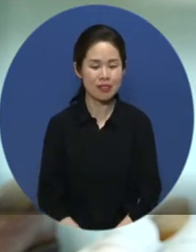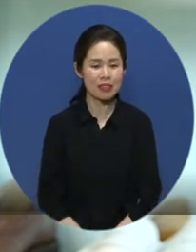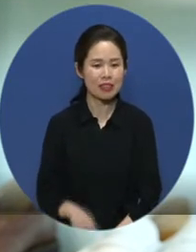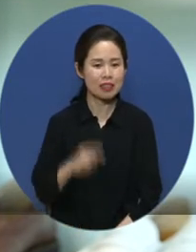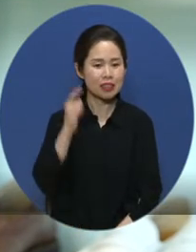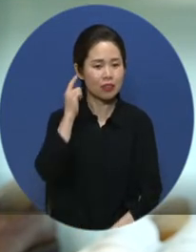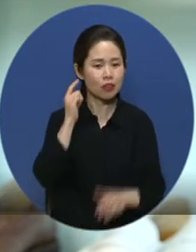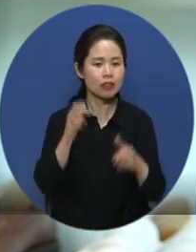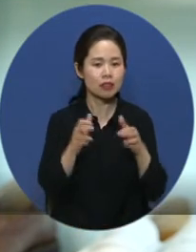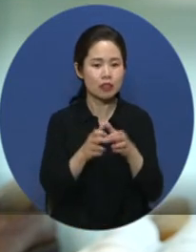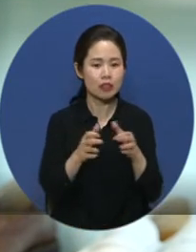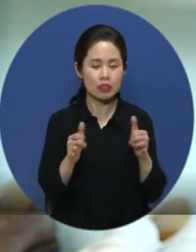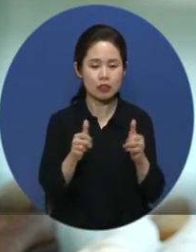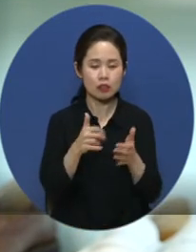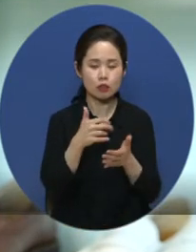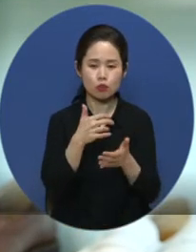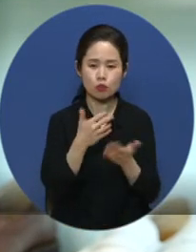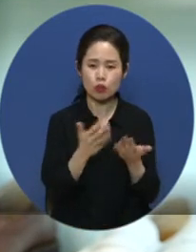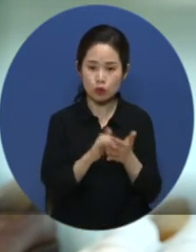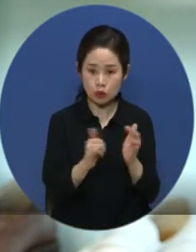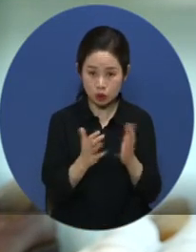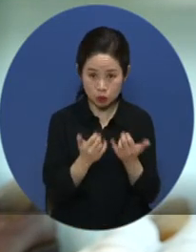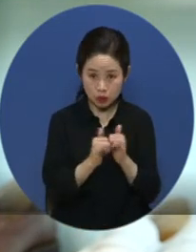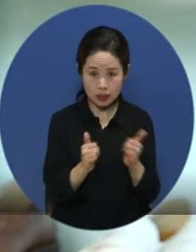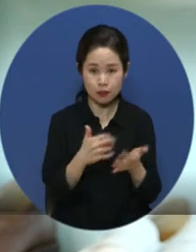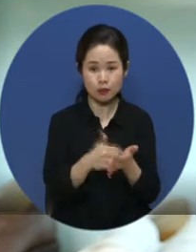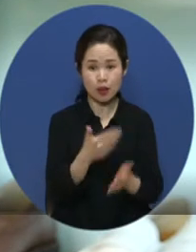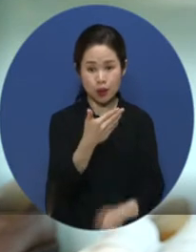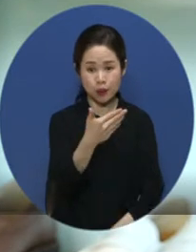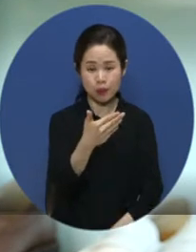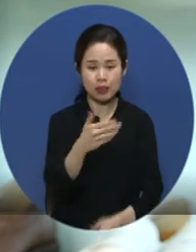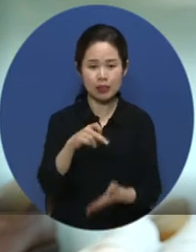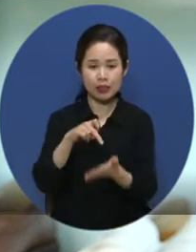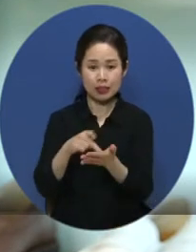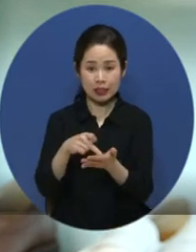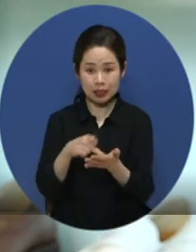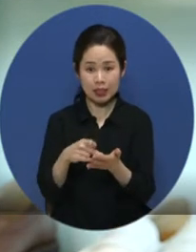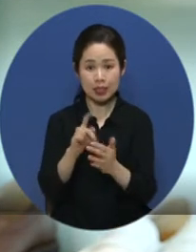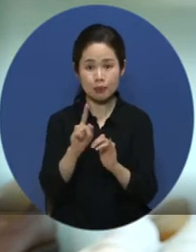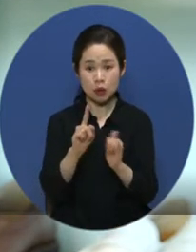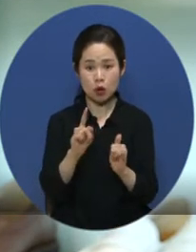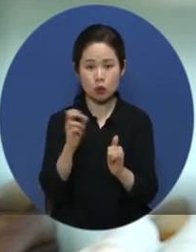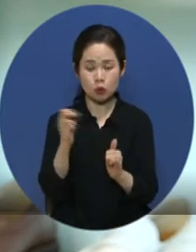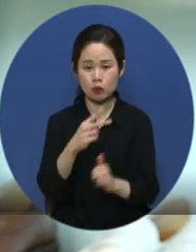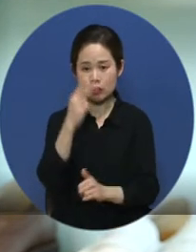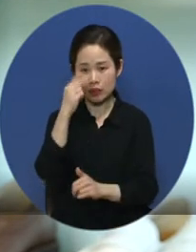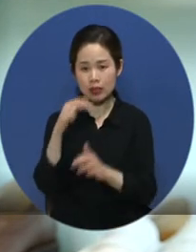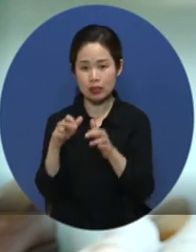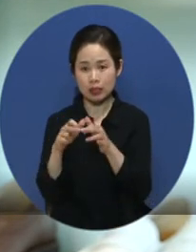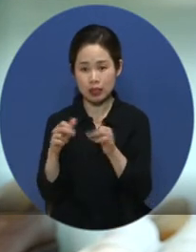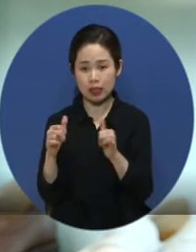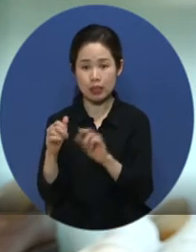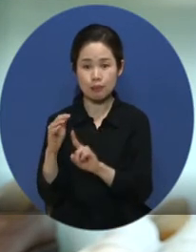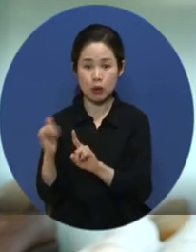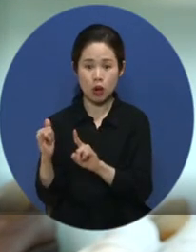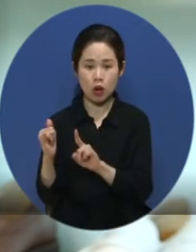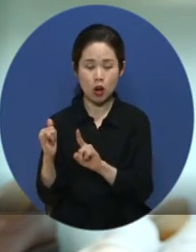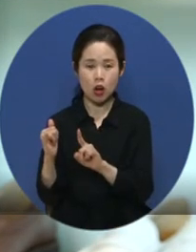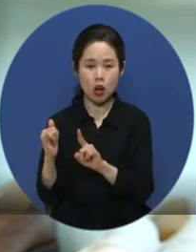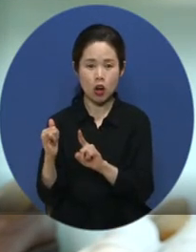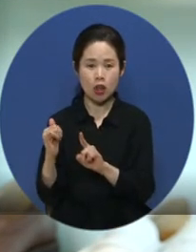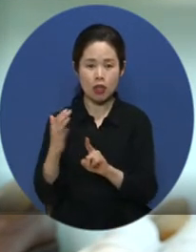청각장애 사원이 9분이 되시고 지체장애 가지신 분 한 분, 시각장애 한 사람, 그래서 저까지 장애인